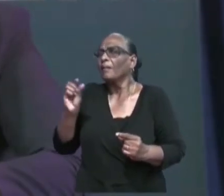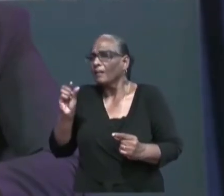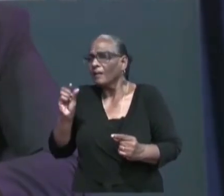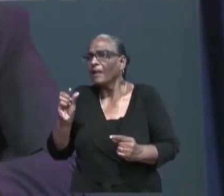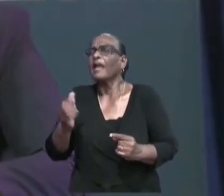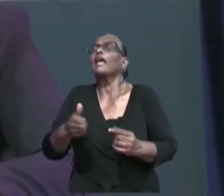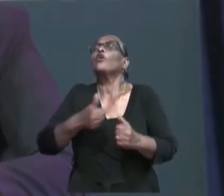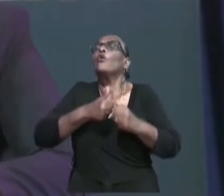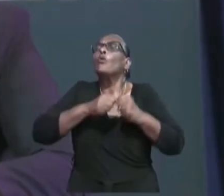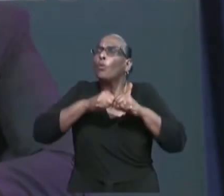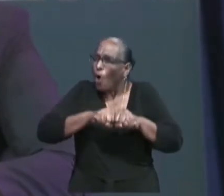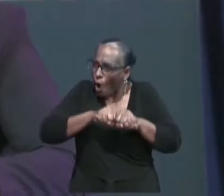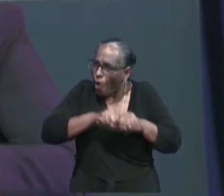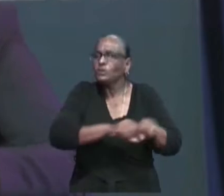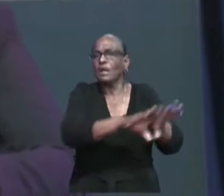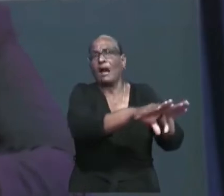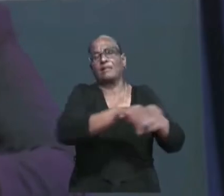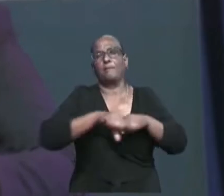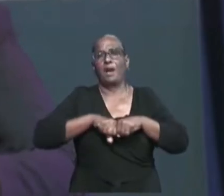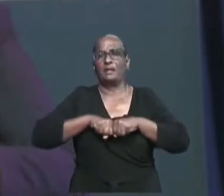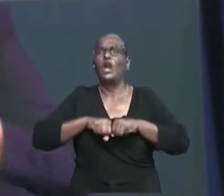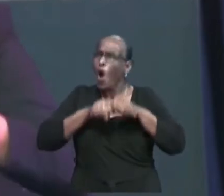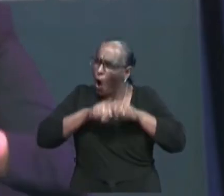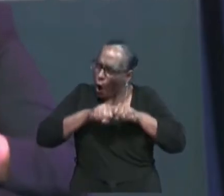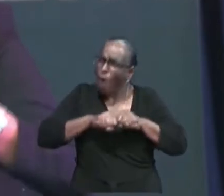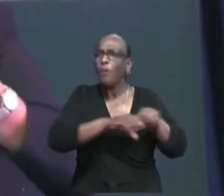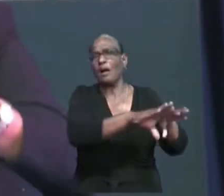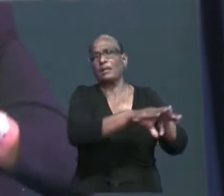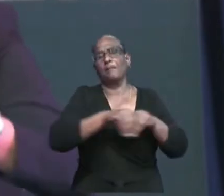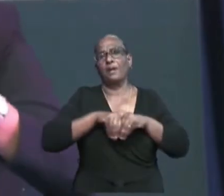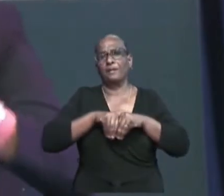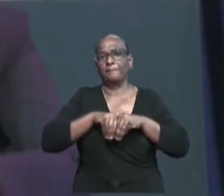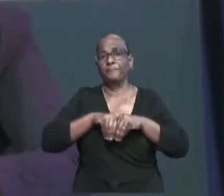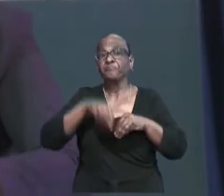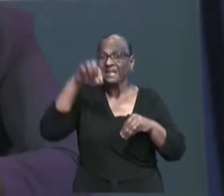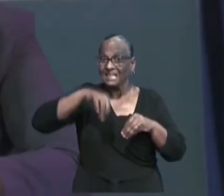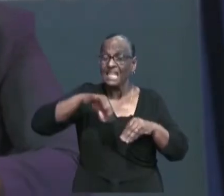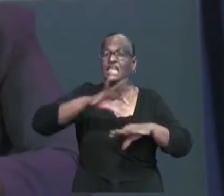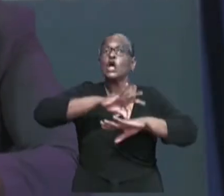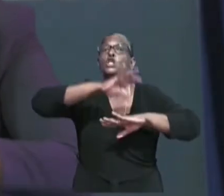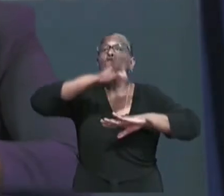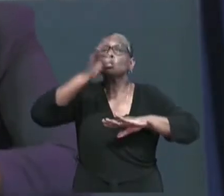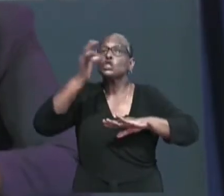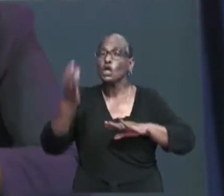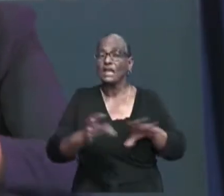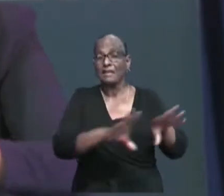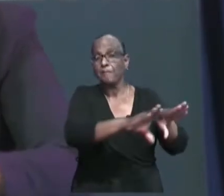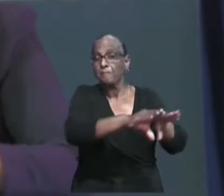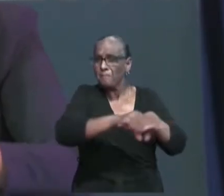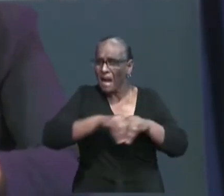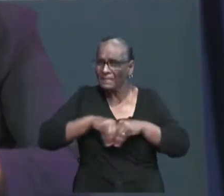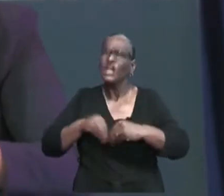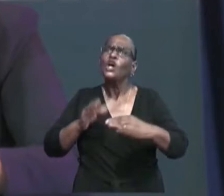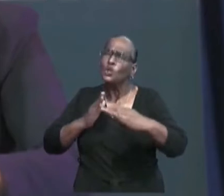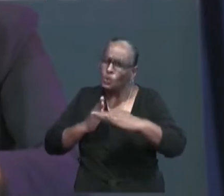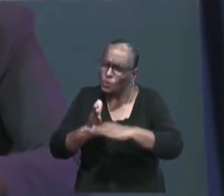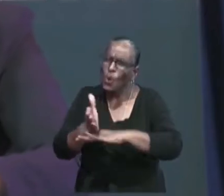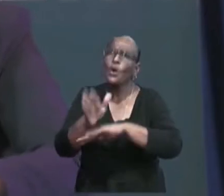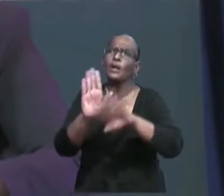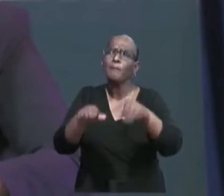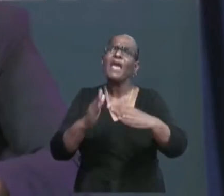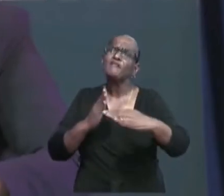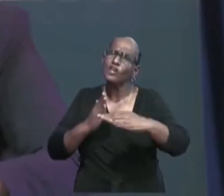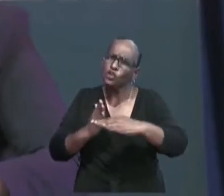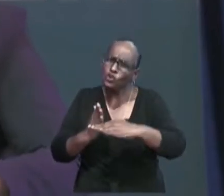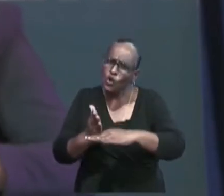houden aan die maatregelen. En we vragen dat deze gezondheidsmaatregelen ook door blijven gaan